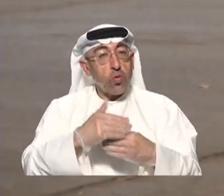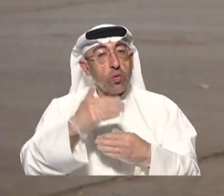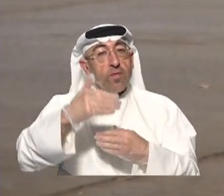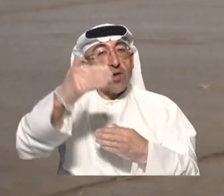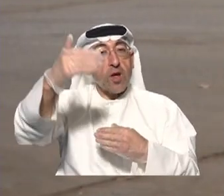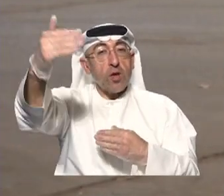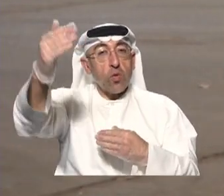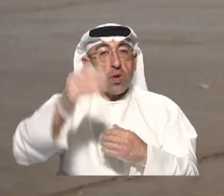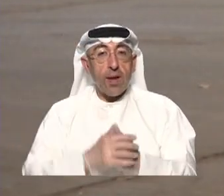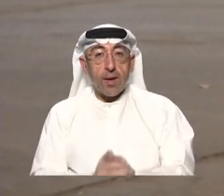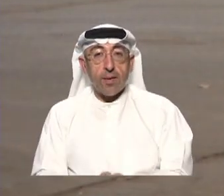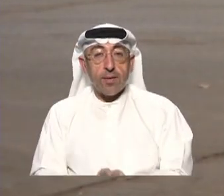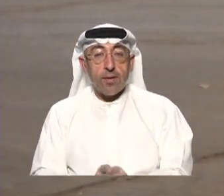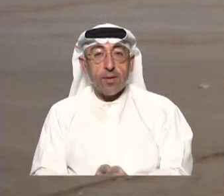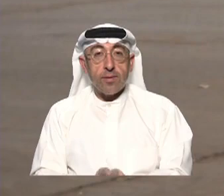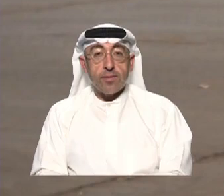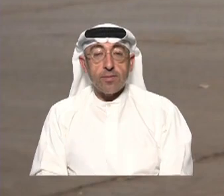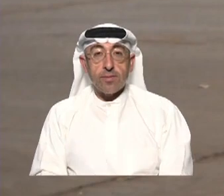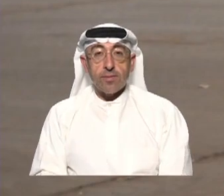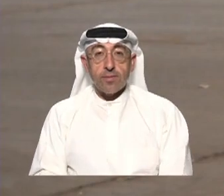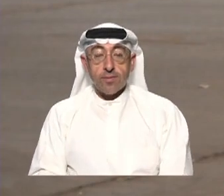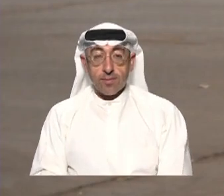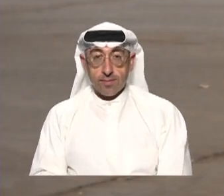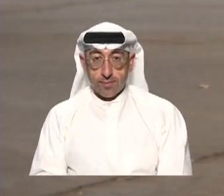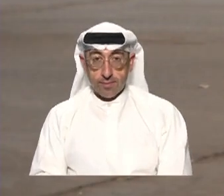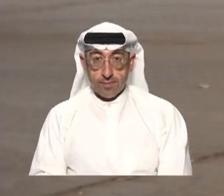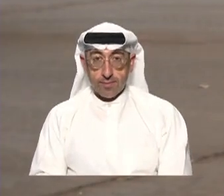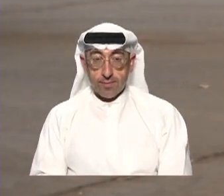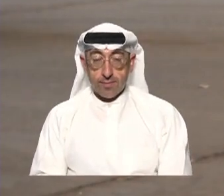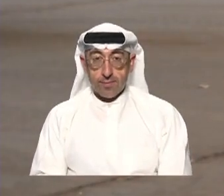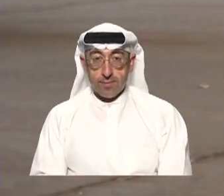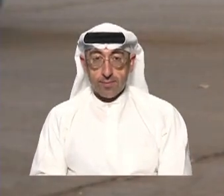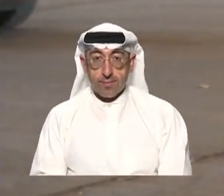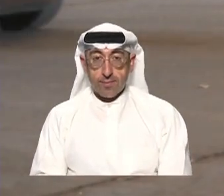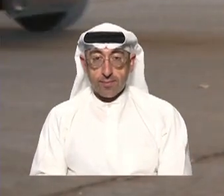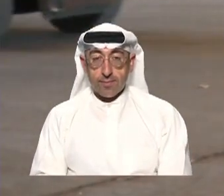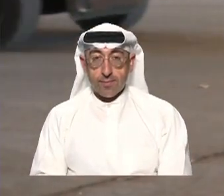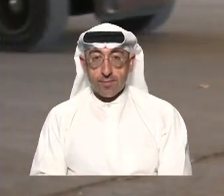من مصنع أم العيش للغاز المسال، جيهان حبيب، تلفزيون دولة الكويت.